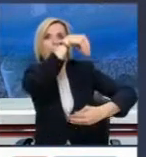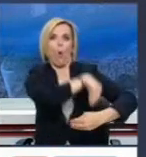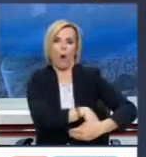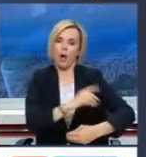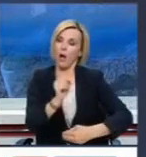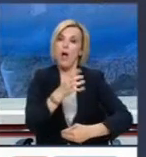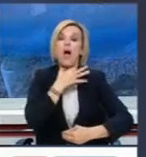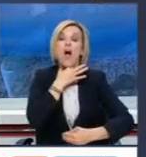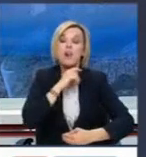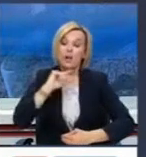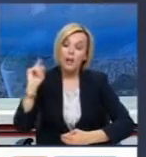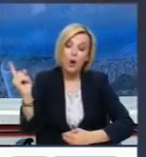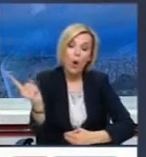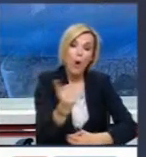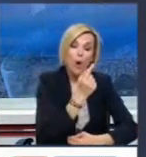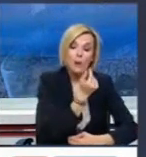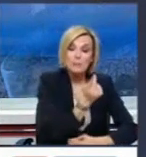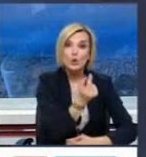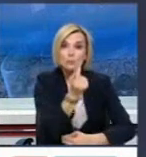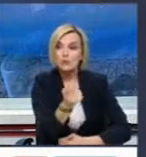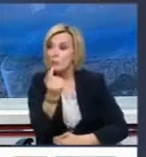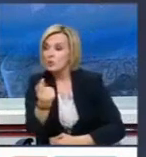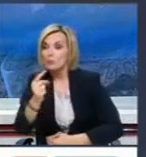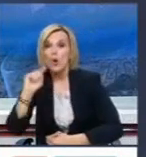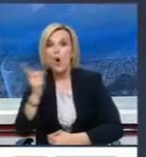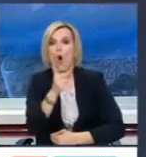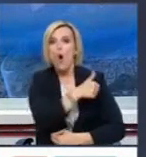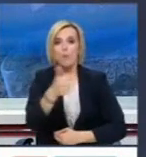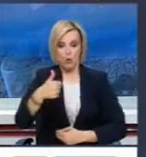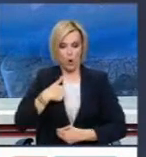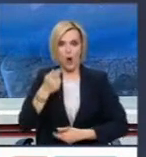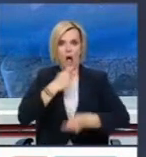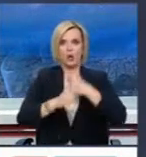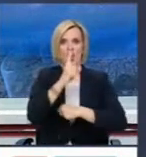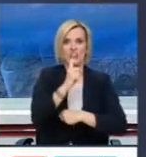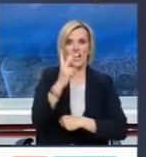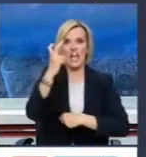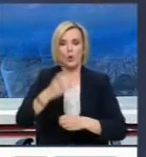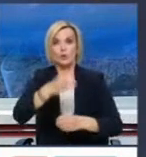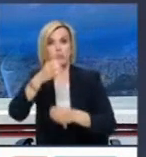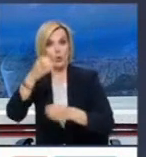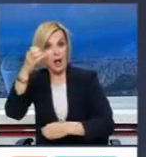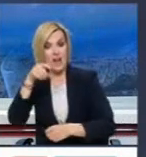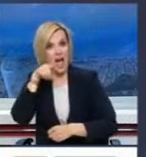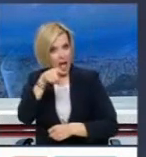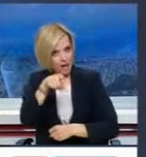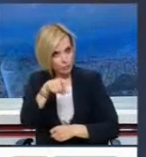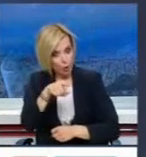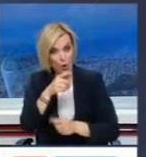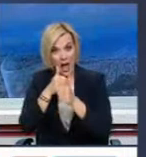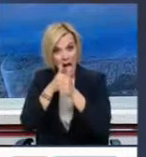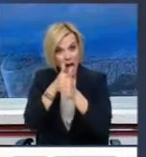ότι ανάγκες έχουν και οι υπόλοιποι συμπολίτες μας και όχι μόνο εμείς. Εάν τηρηθούν οι κανόνες, η επάρκεια της αγοράς είναι